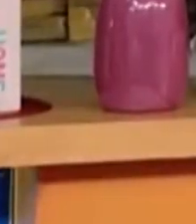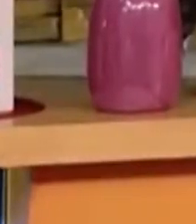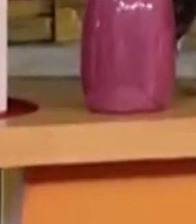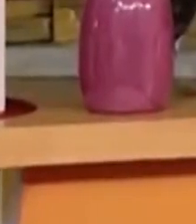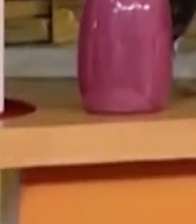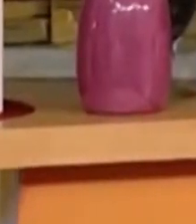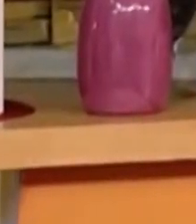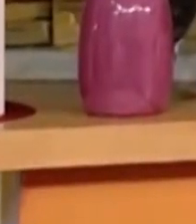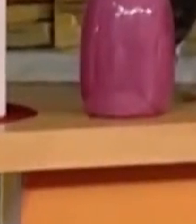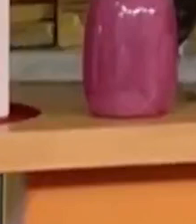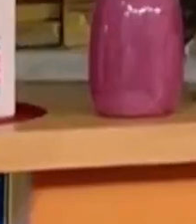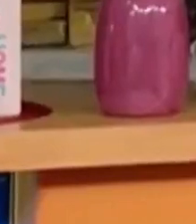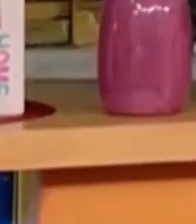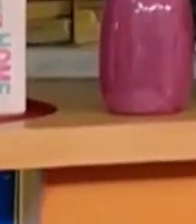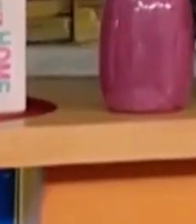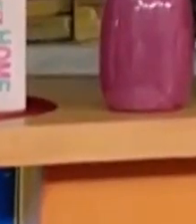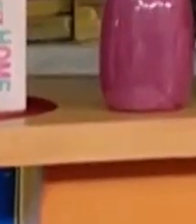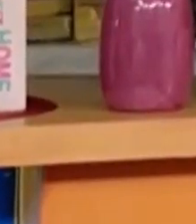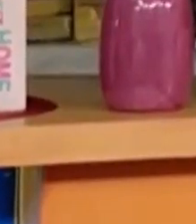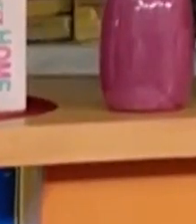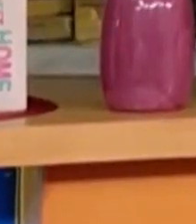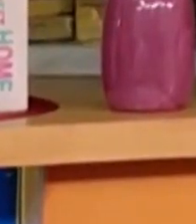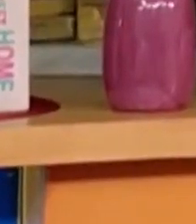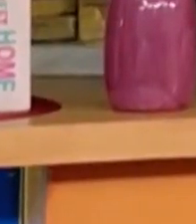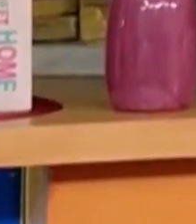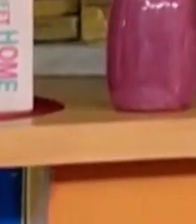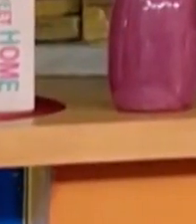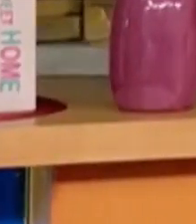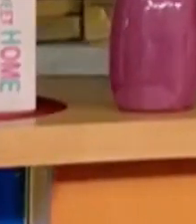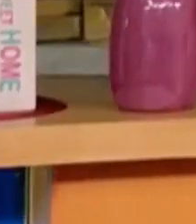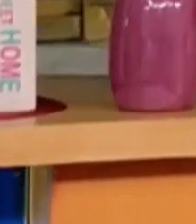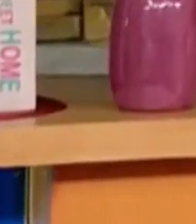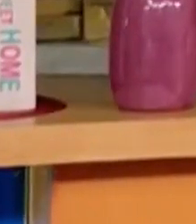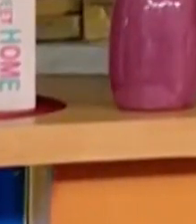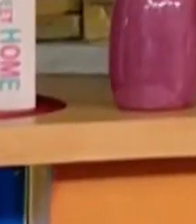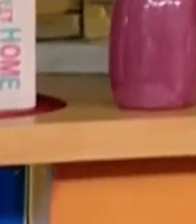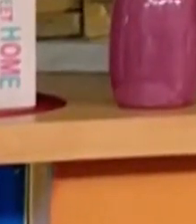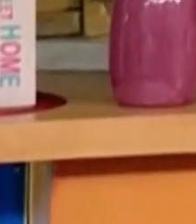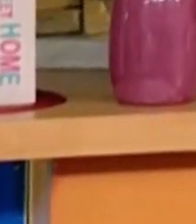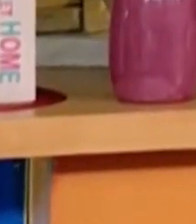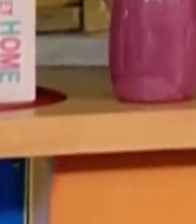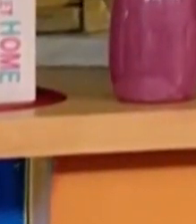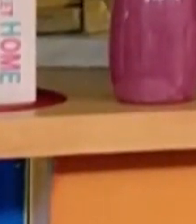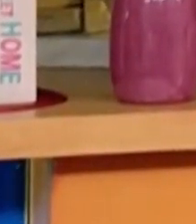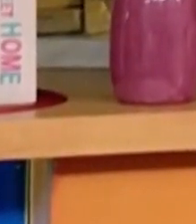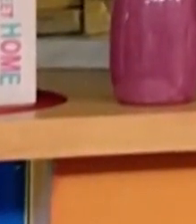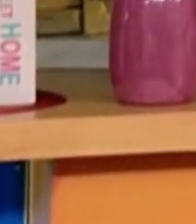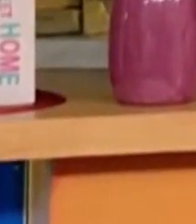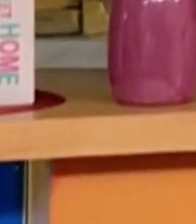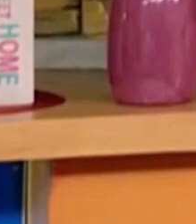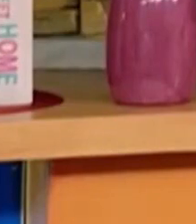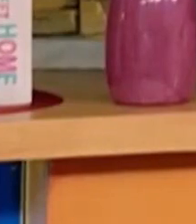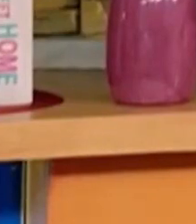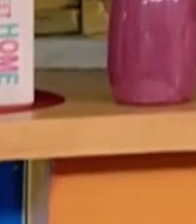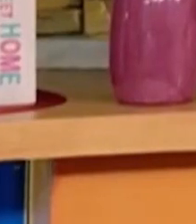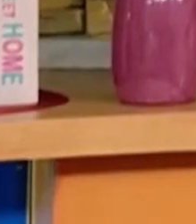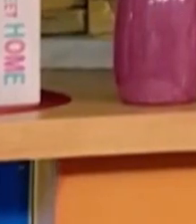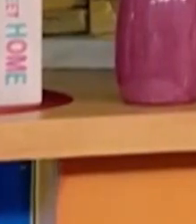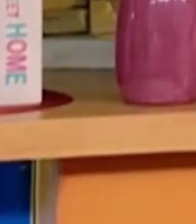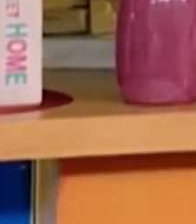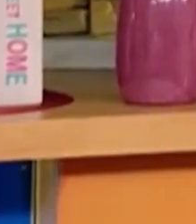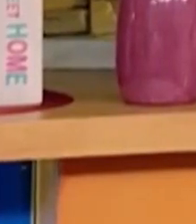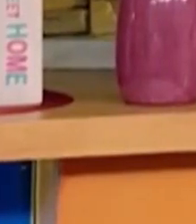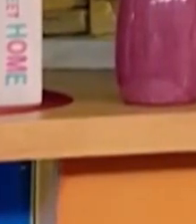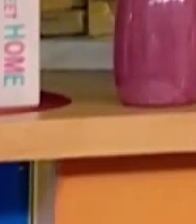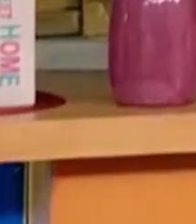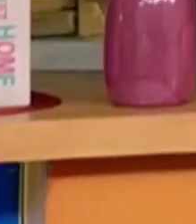Igan, mauna ka sa mga balita. Panoorin ang unang balita sa unang hirit. At iba pang award-winning news ka sa youtube.com/GMA News.